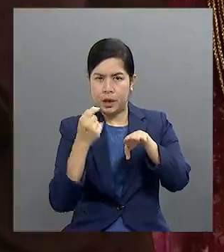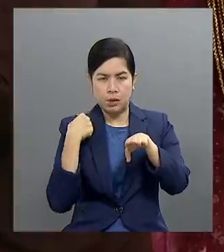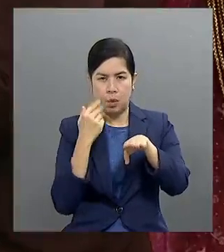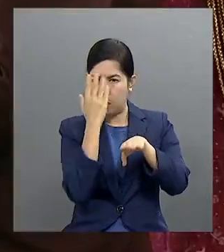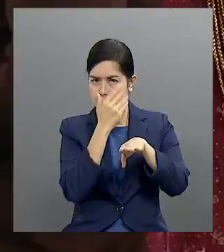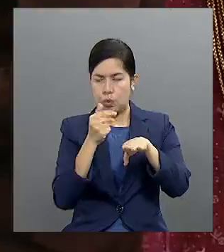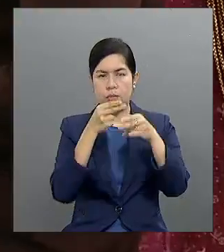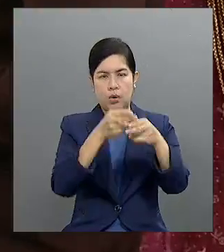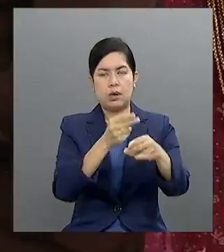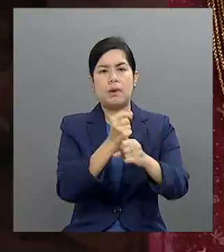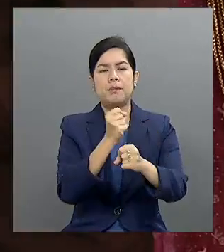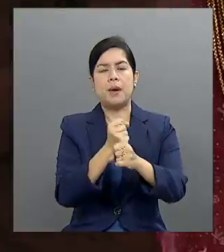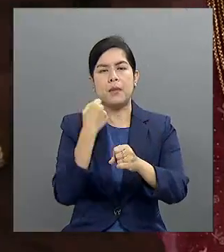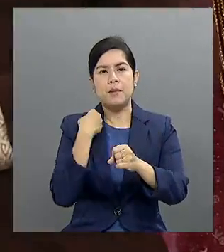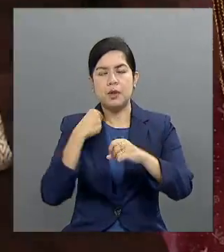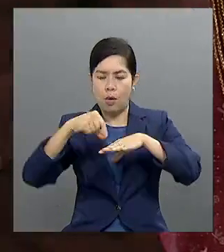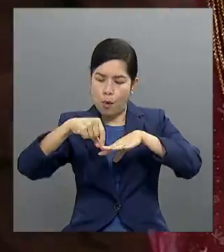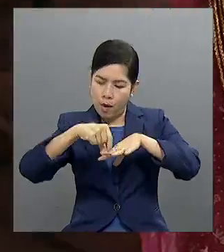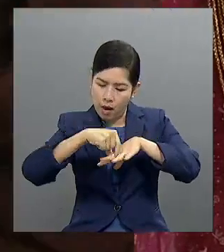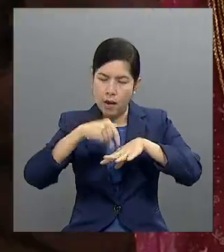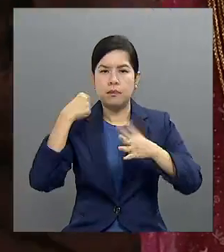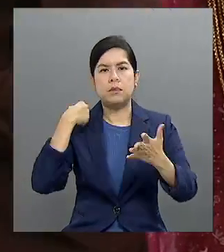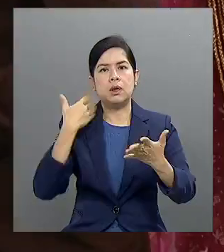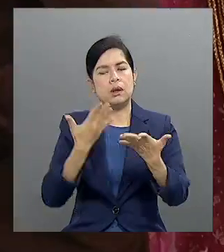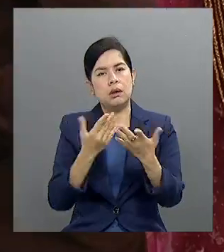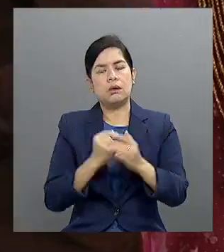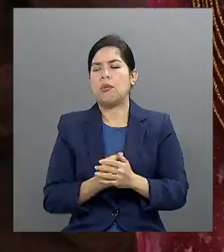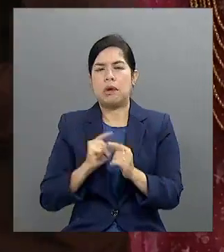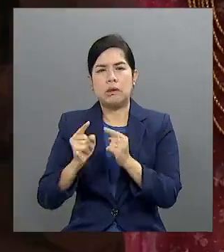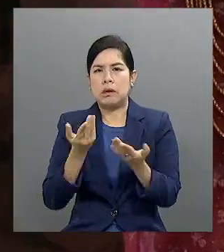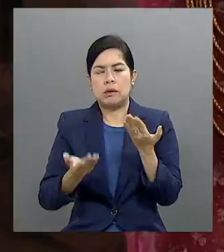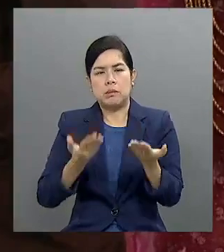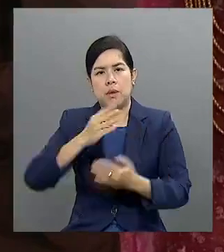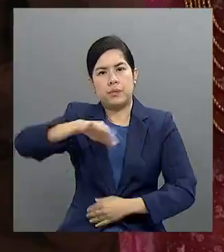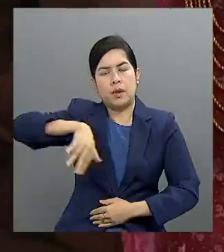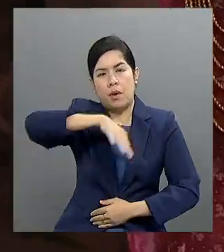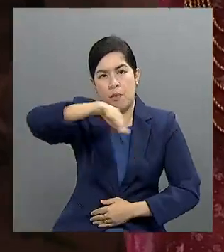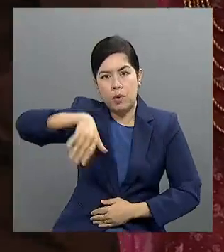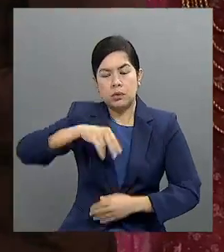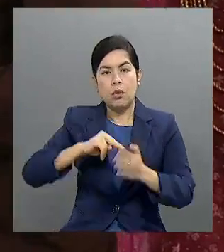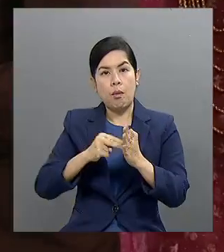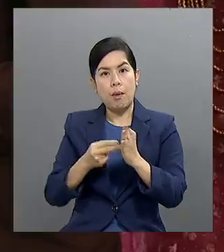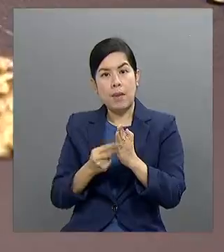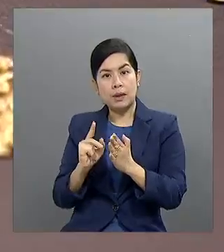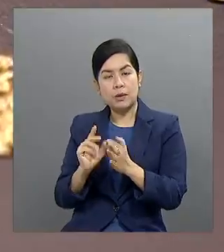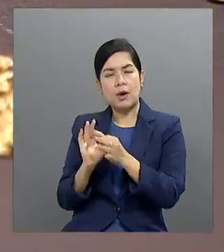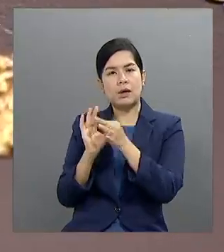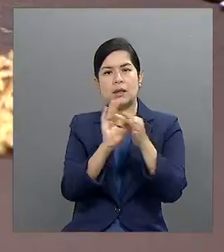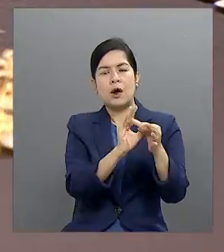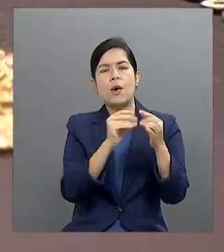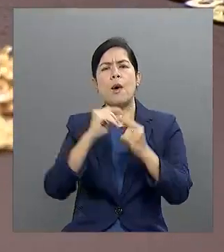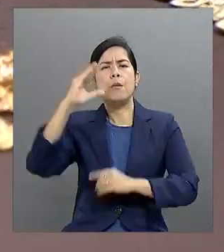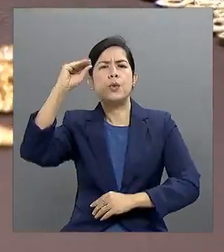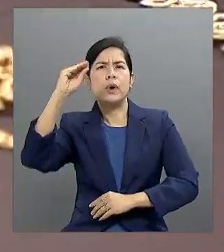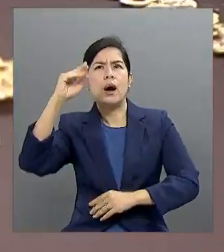จะมีแหวนเครื่องประดับปินตั้งต่างๆซึ่งแทนความหมายต่างๆว่าความหมายที่งดงามก็คือดวงดาวหรือสตาร์ต่าง ๆโอ้สวยงามมากเล